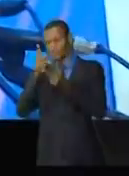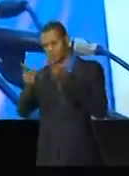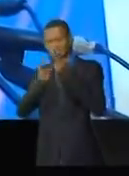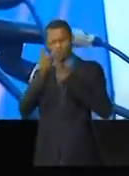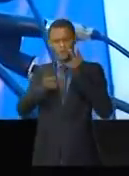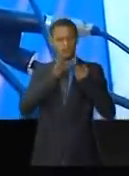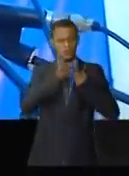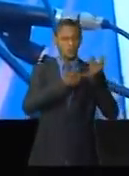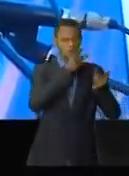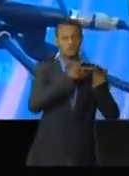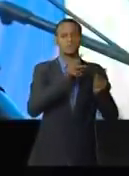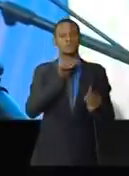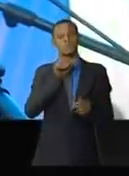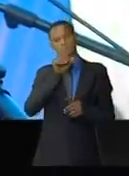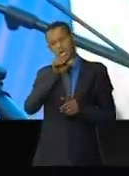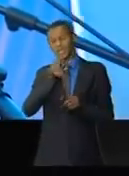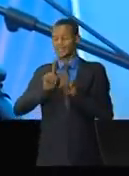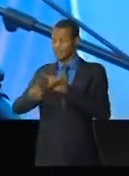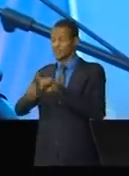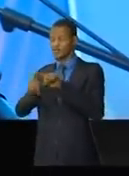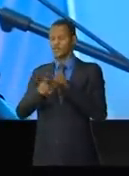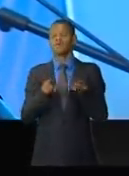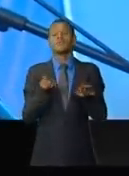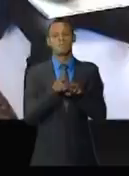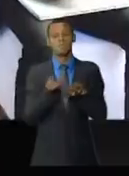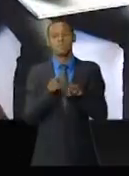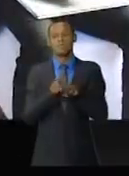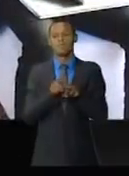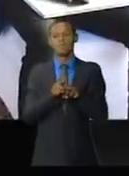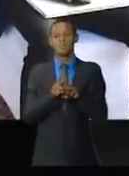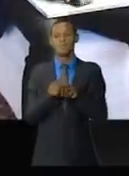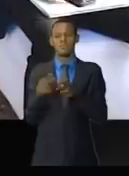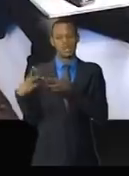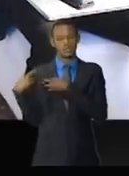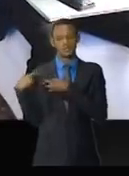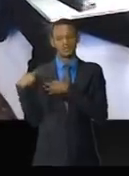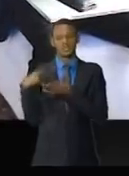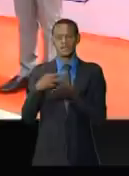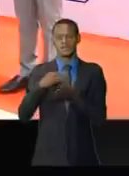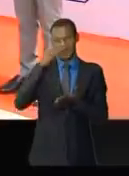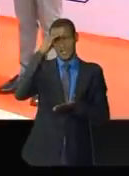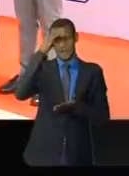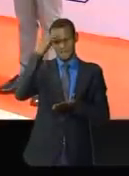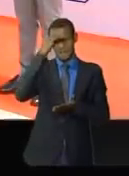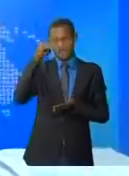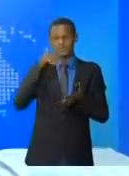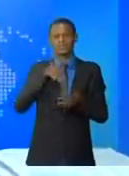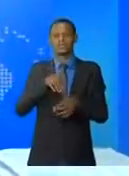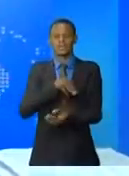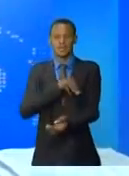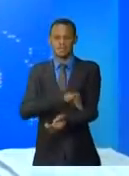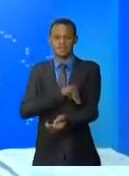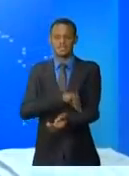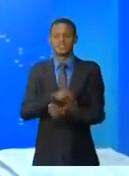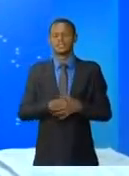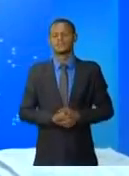directeur CUK, doyen de la faculté de médecine, ainsi que le conseiller principal du chef de l'État en charge de la santé.